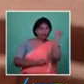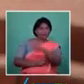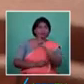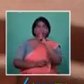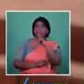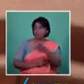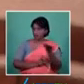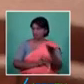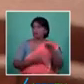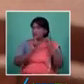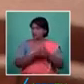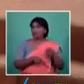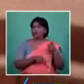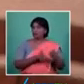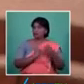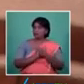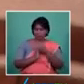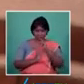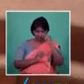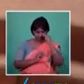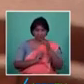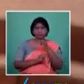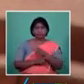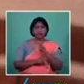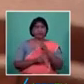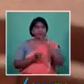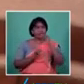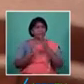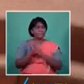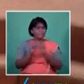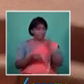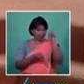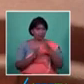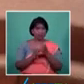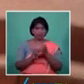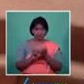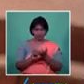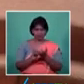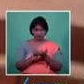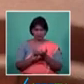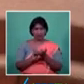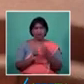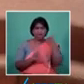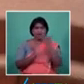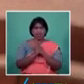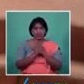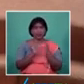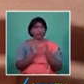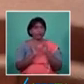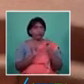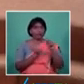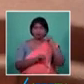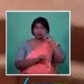කටයුතු කරන්නේ දැන් මේ කිරීම තුළ ගරු කතානායකතුමනි ඔය සමහර මාධ්‍යවේදීන්ට සමහර ඔය Facebook අන්තර්ජාලවල